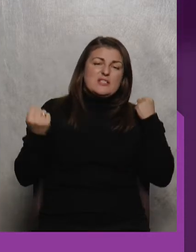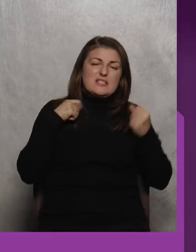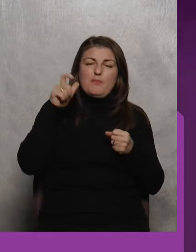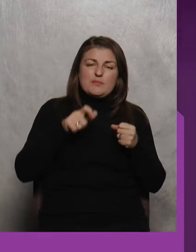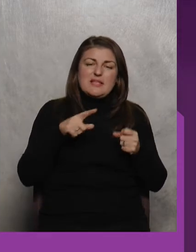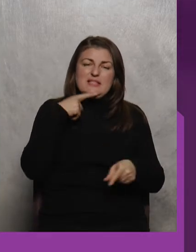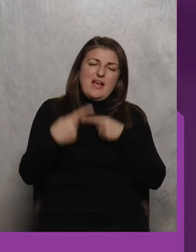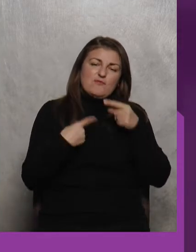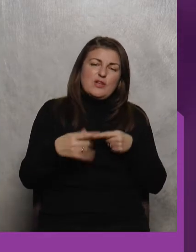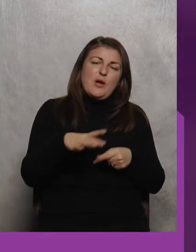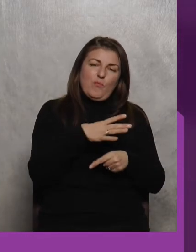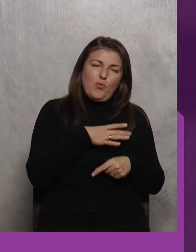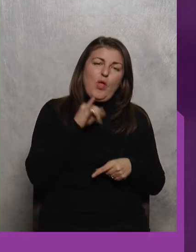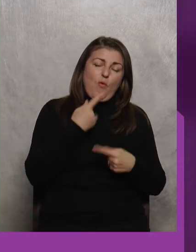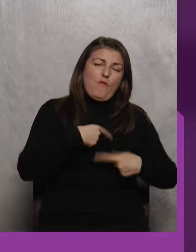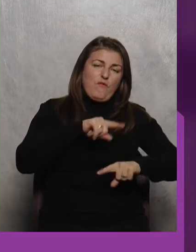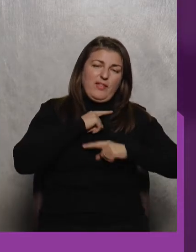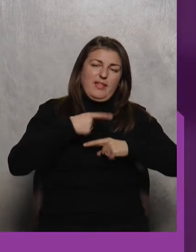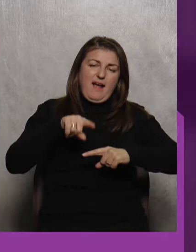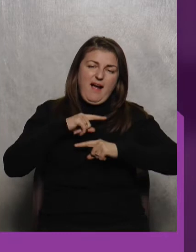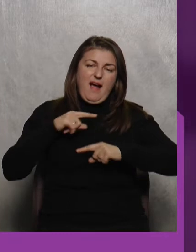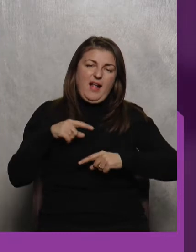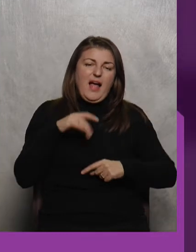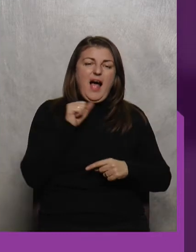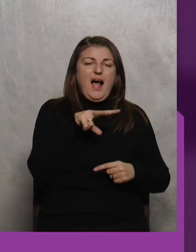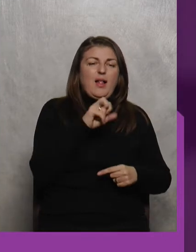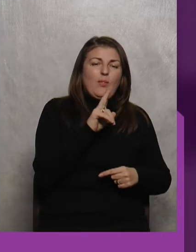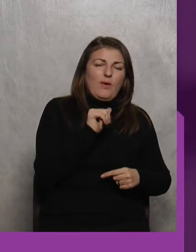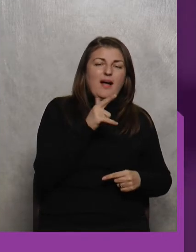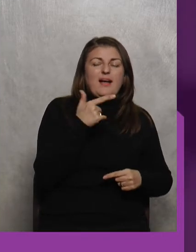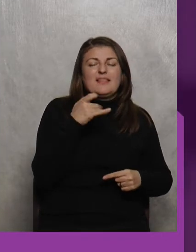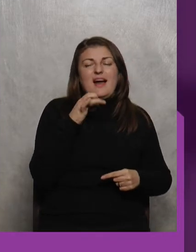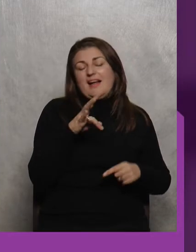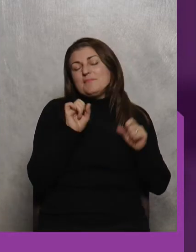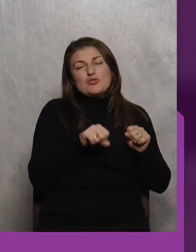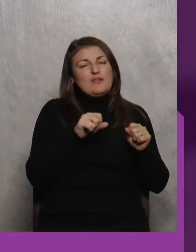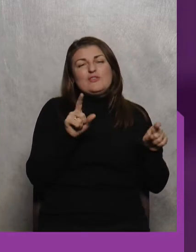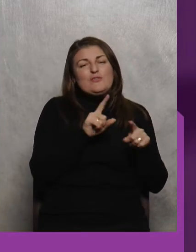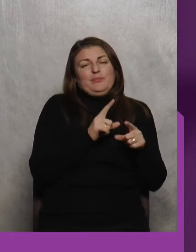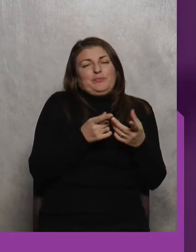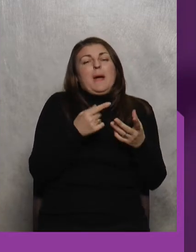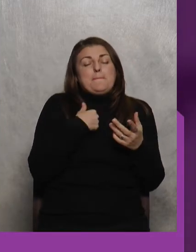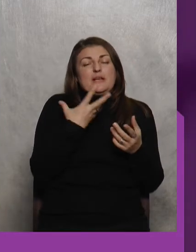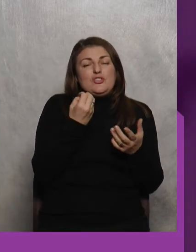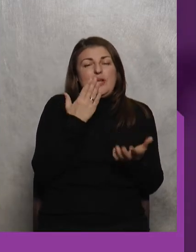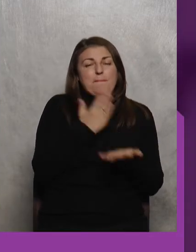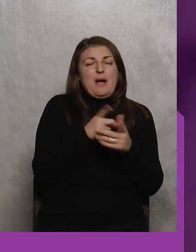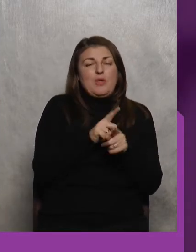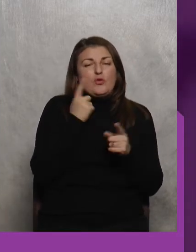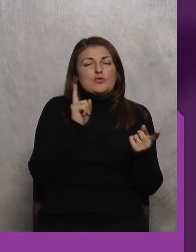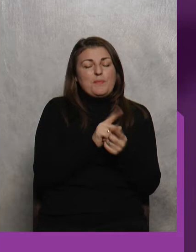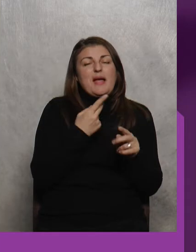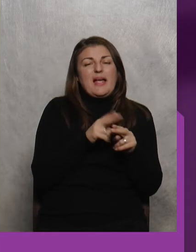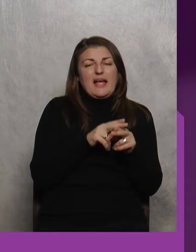спортсмени завжди були у фіналах, а Лука Драган, можливо, да, вже скоро ще їх покине. Одного маємо такого суперника,